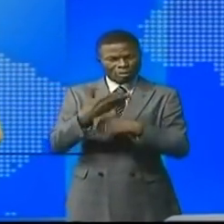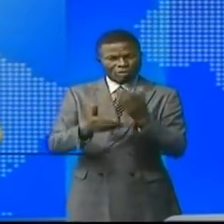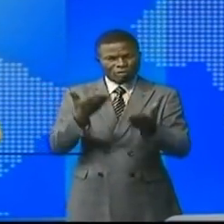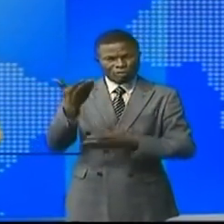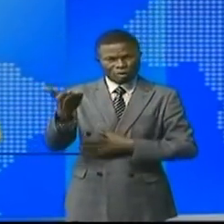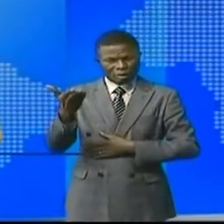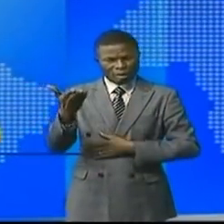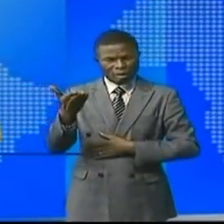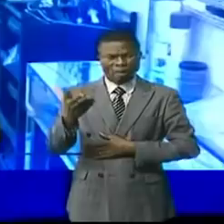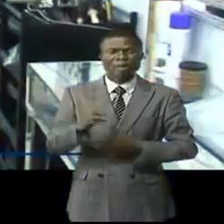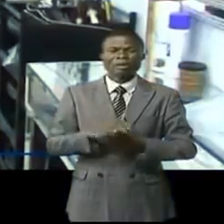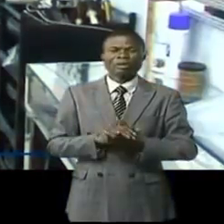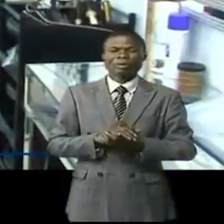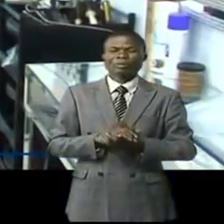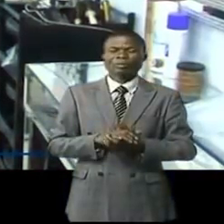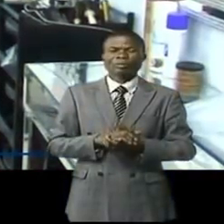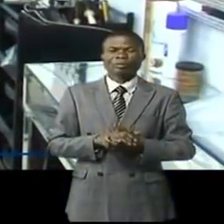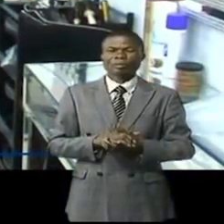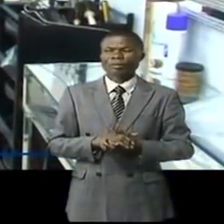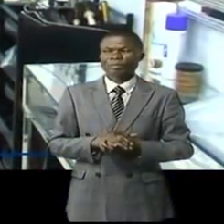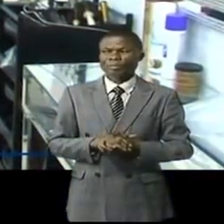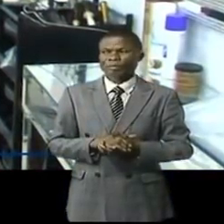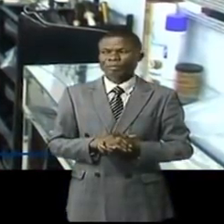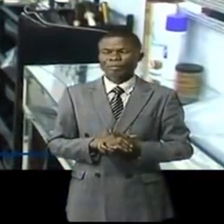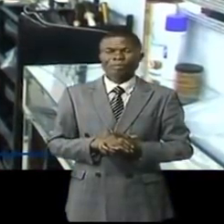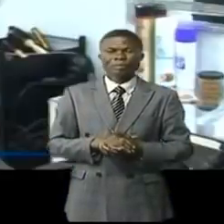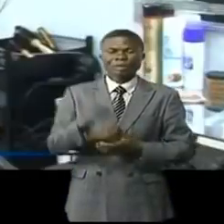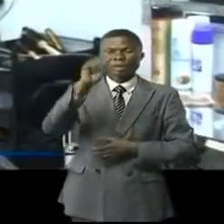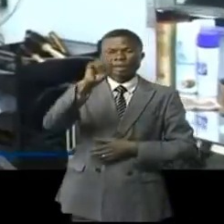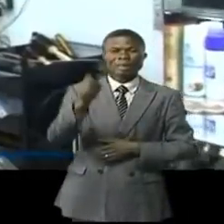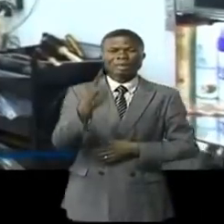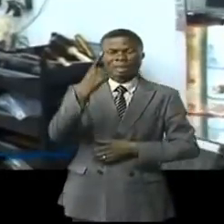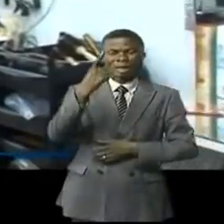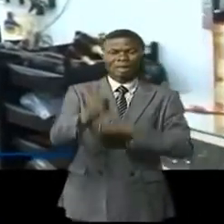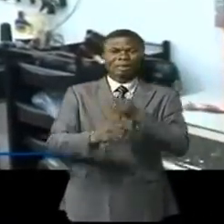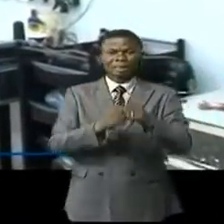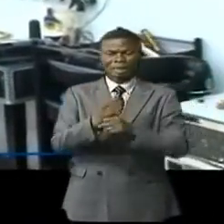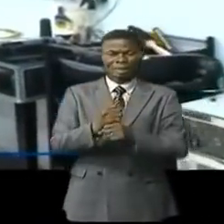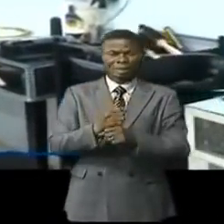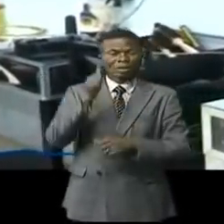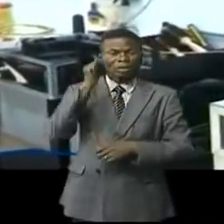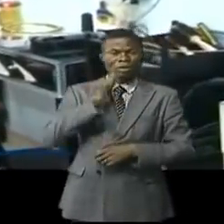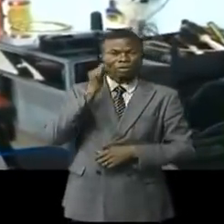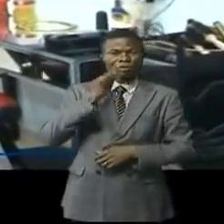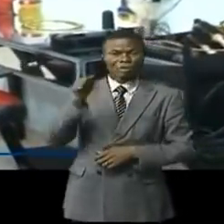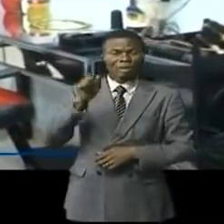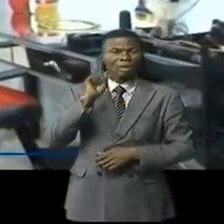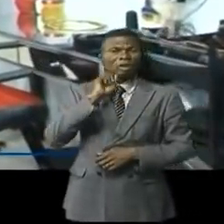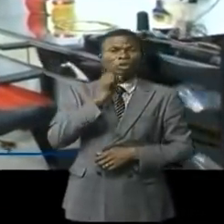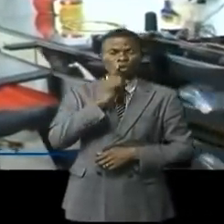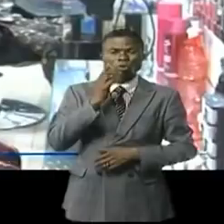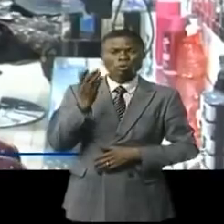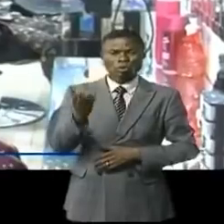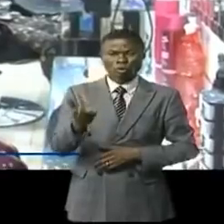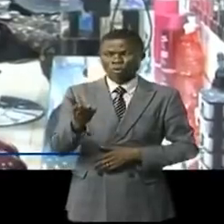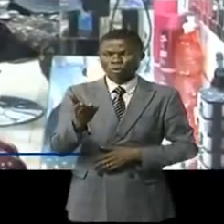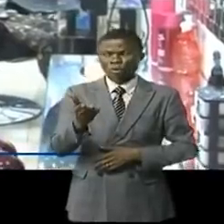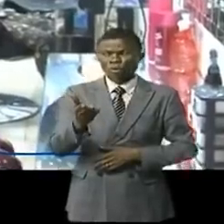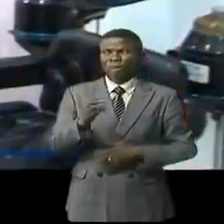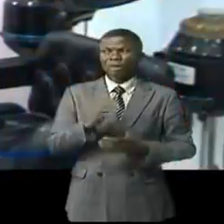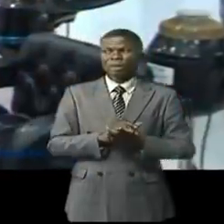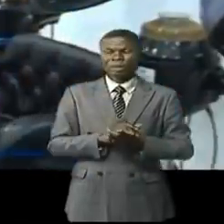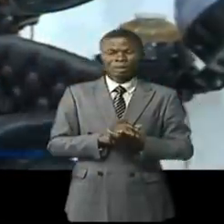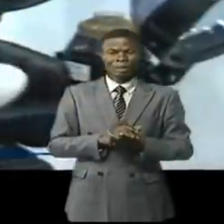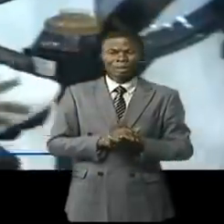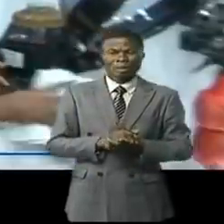à pas pour vous suivre. J'ai d'une trentaine d'années, Belinda Lounou souffre de déficiences auditives et de surdité.